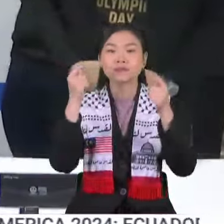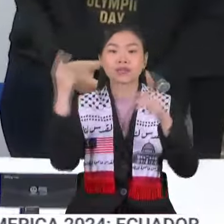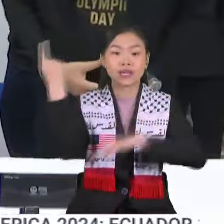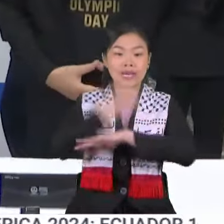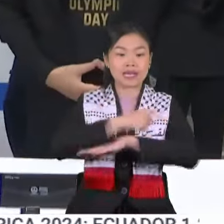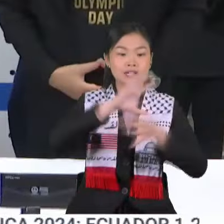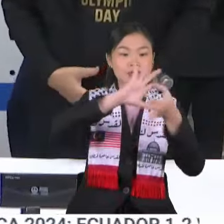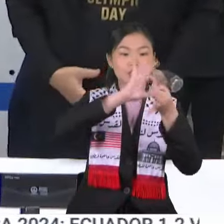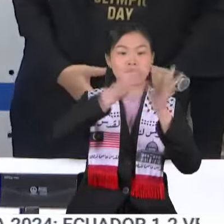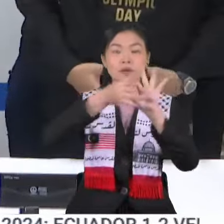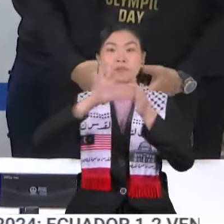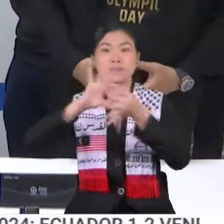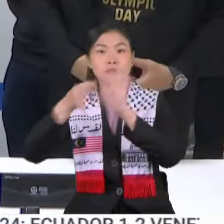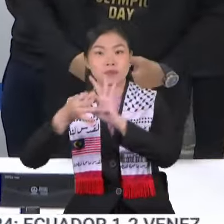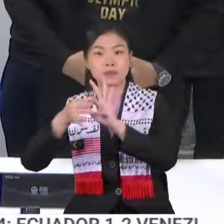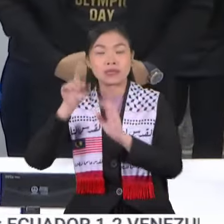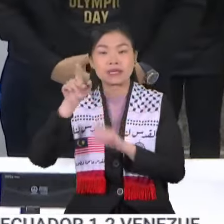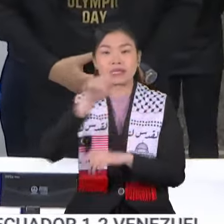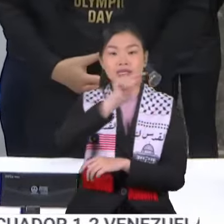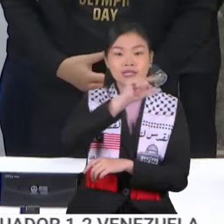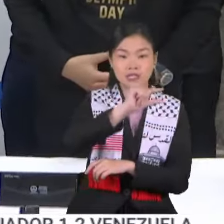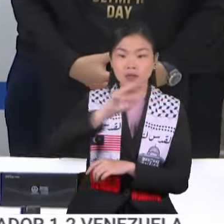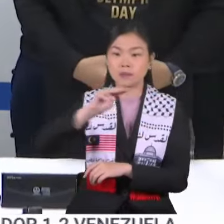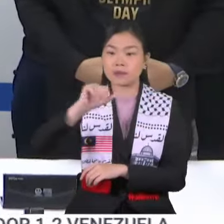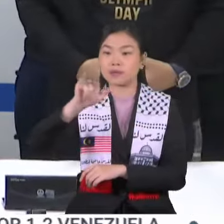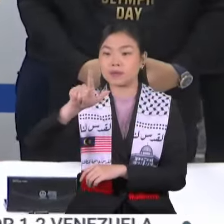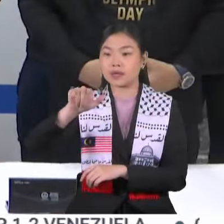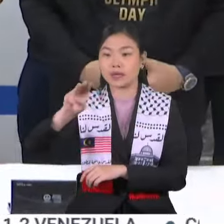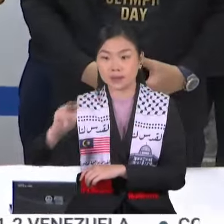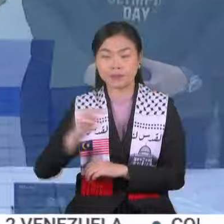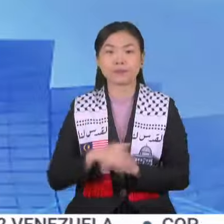Sedunia 2024 di Tanjung Malik.